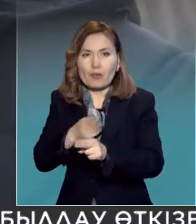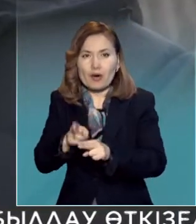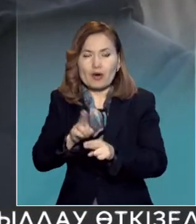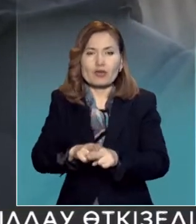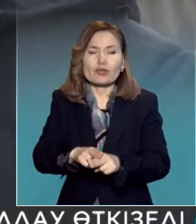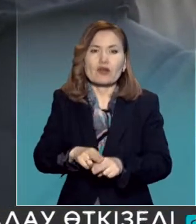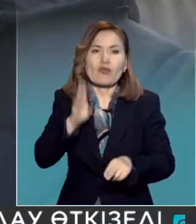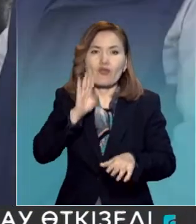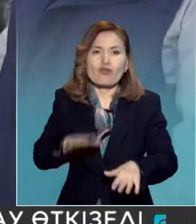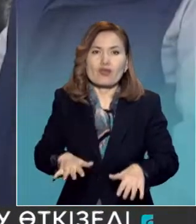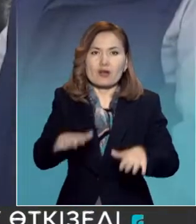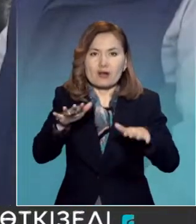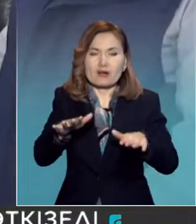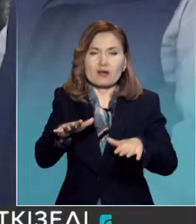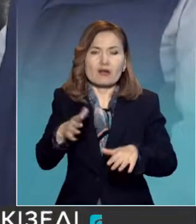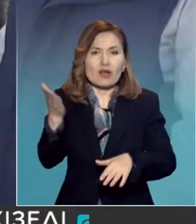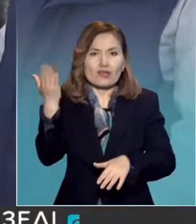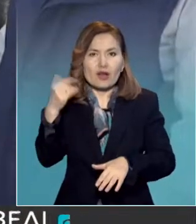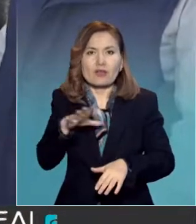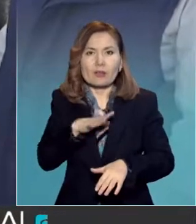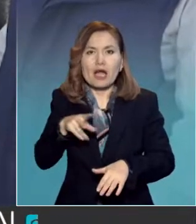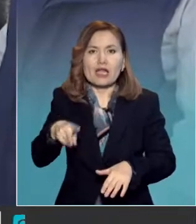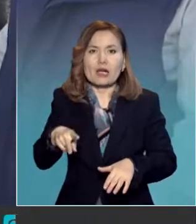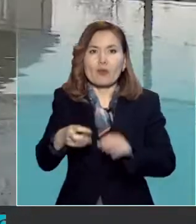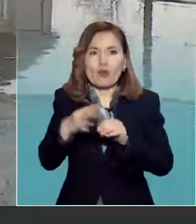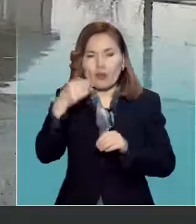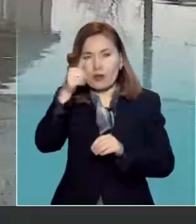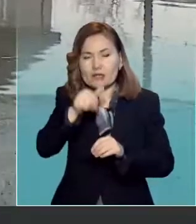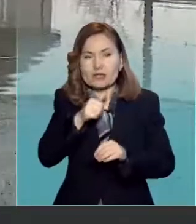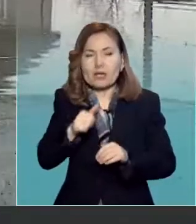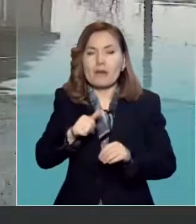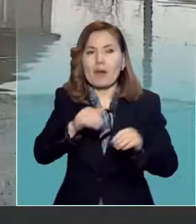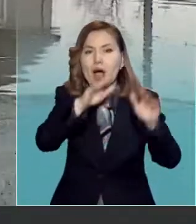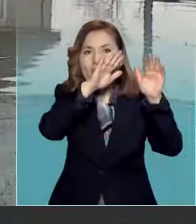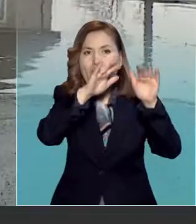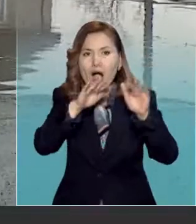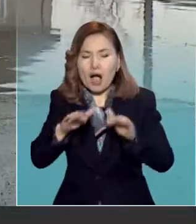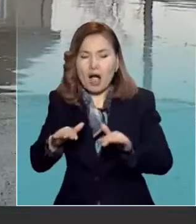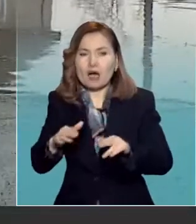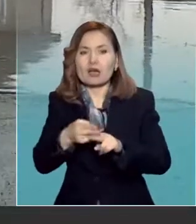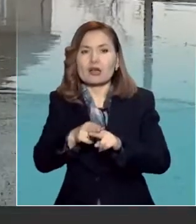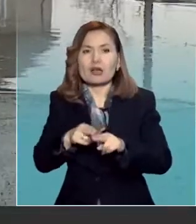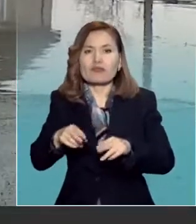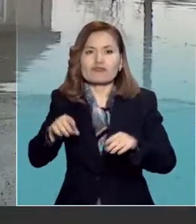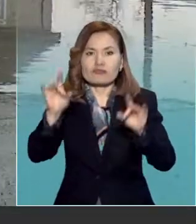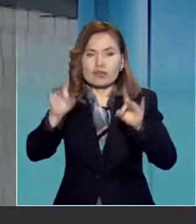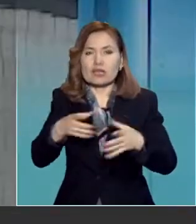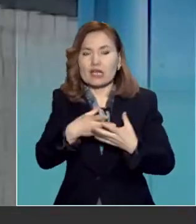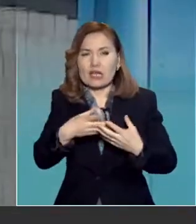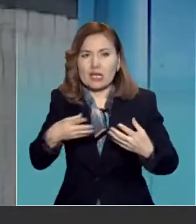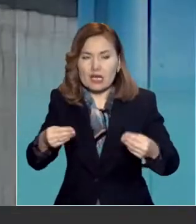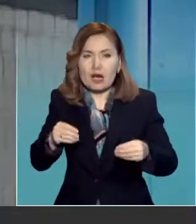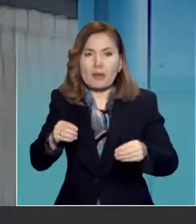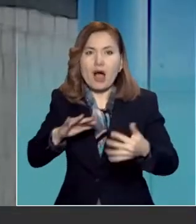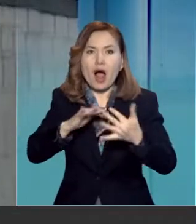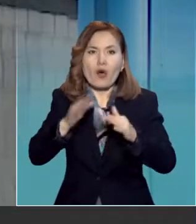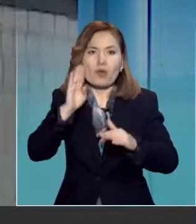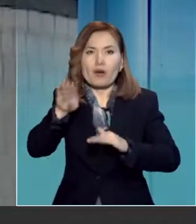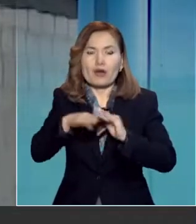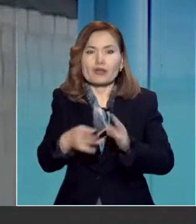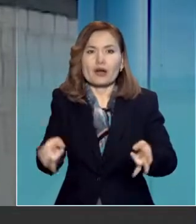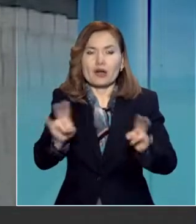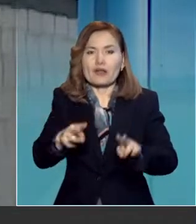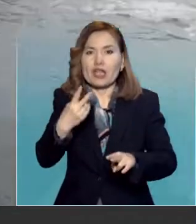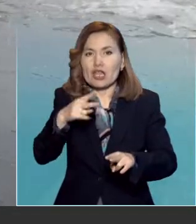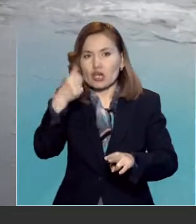рет емес. 2015 жылы қар күрт еріп ауыл әбігерге түскен. Алайда 2 жыл өткен соң дәл